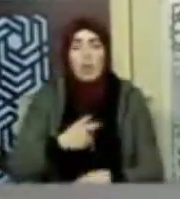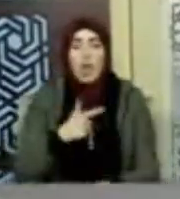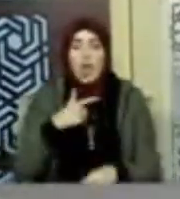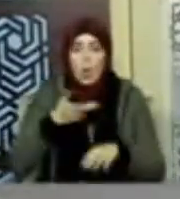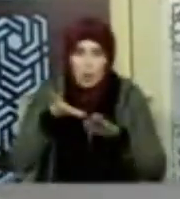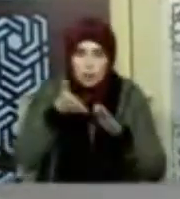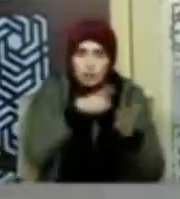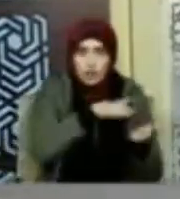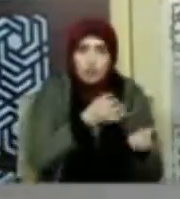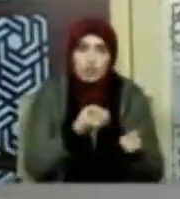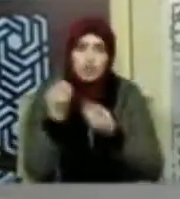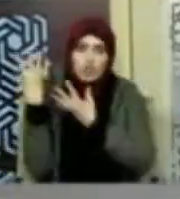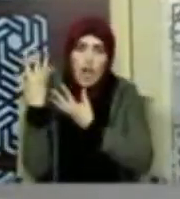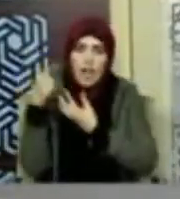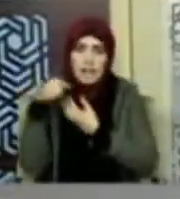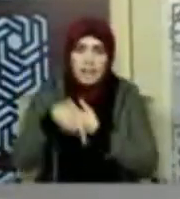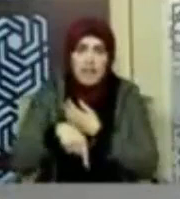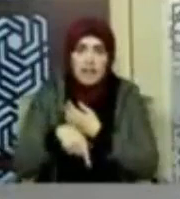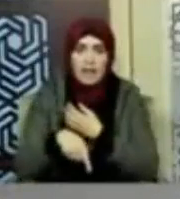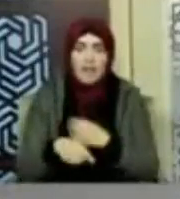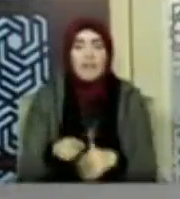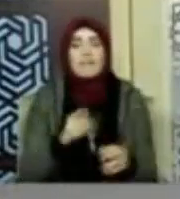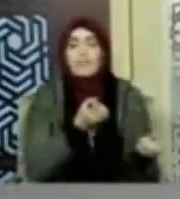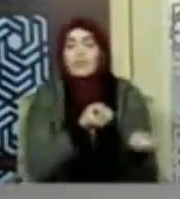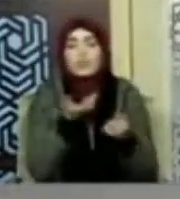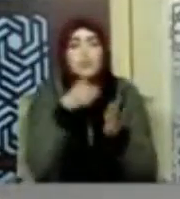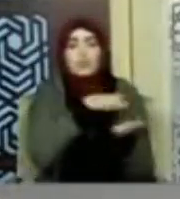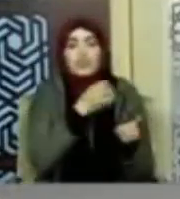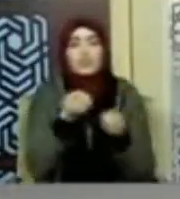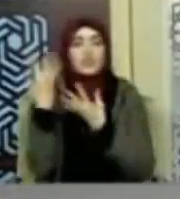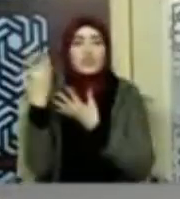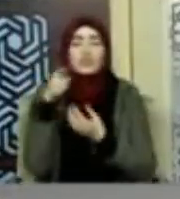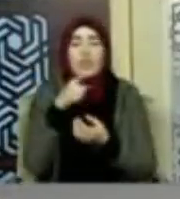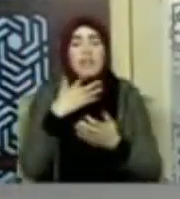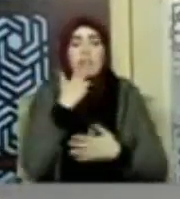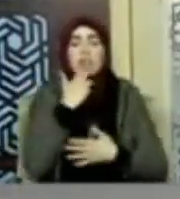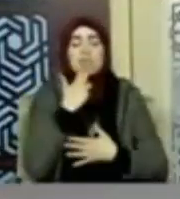والشهادة اجتباء واصطفاء